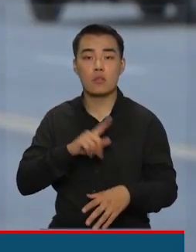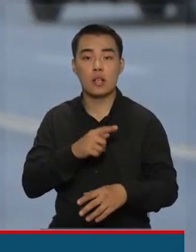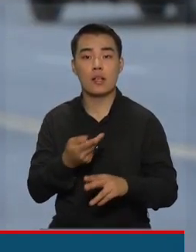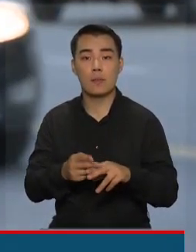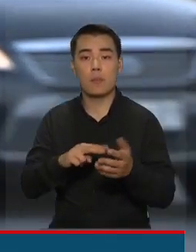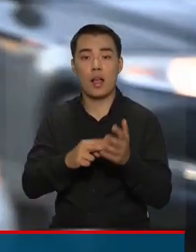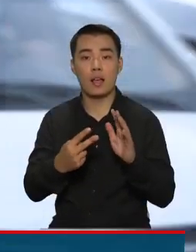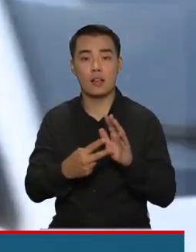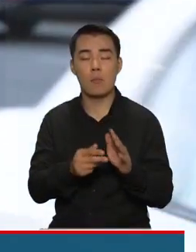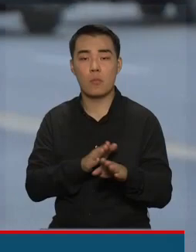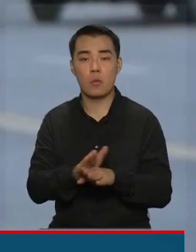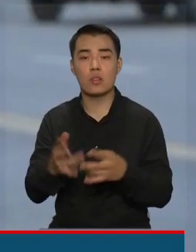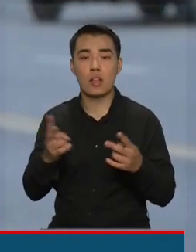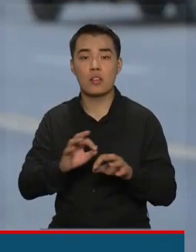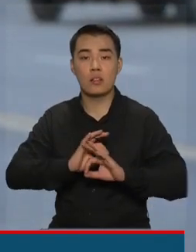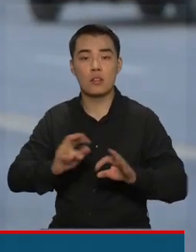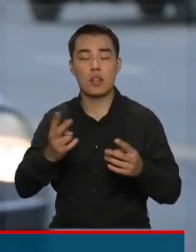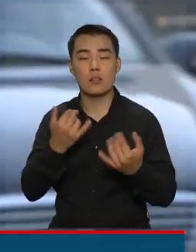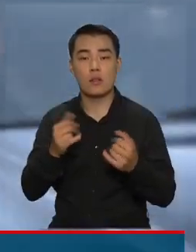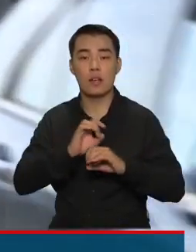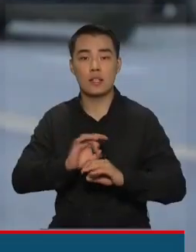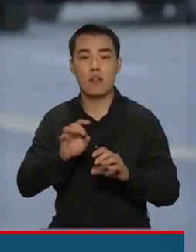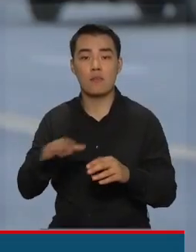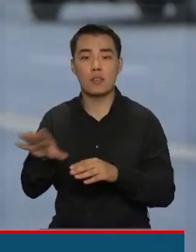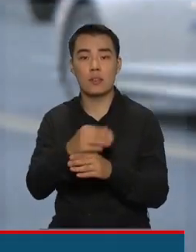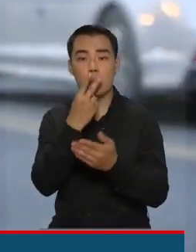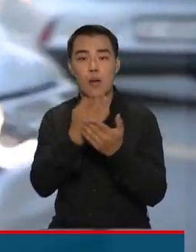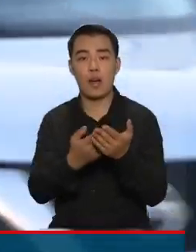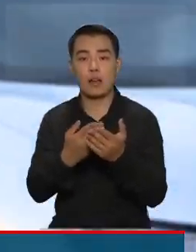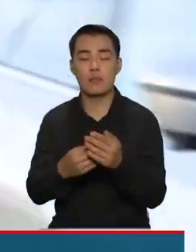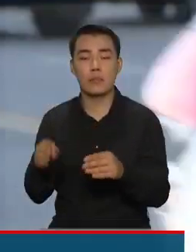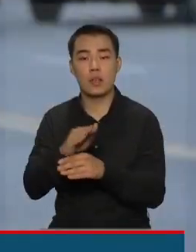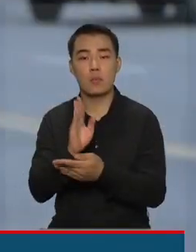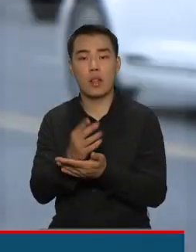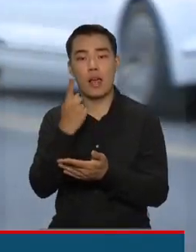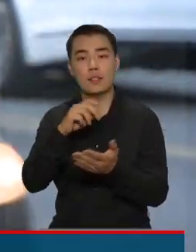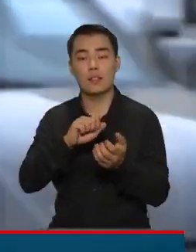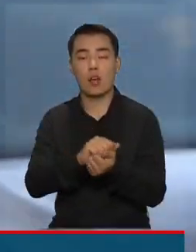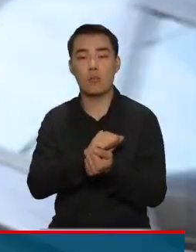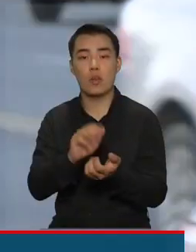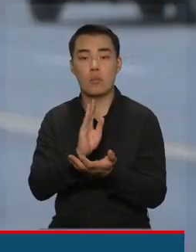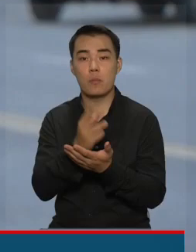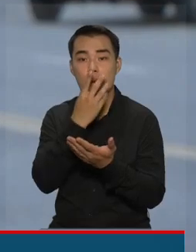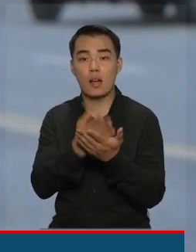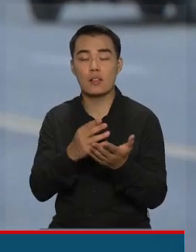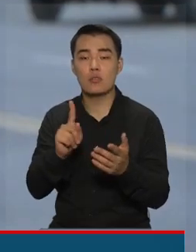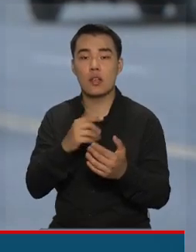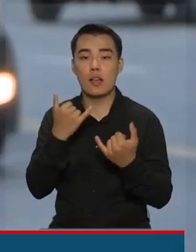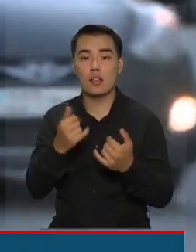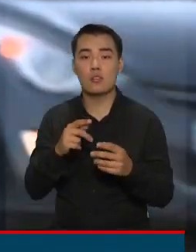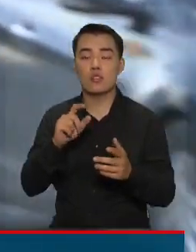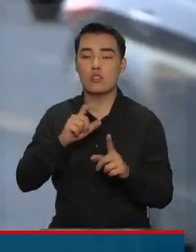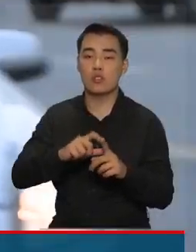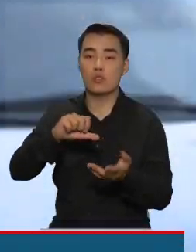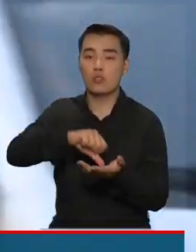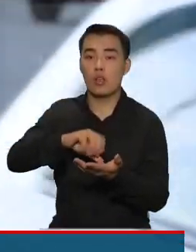необходимо совершенствовать. Все озвученные сегодня предложения внесут в единый документ, который впоследствии будет рассмотрен как членами